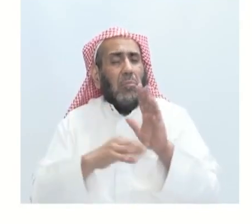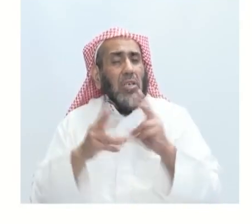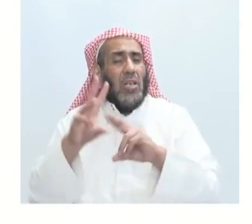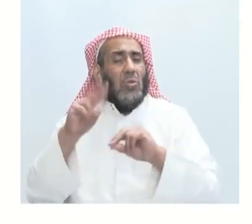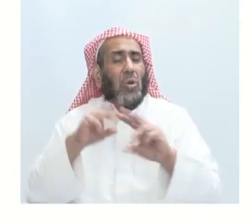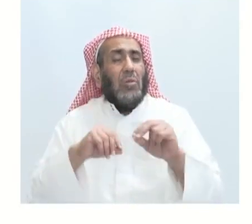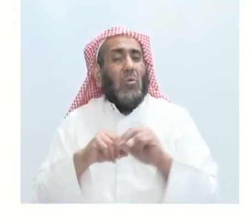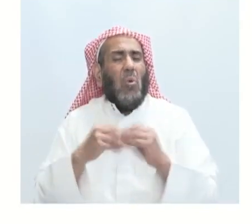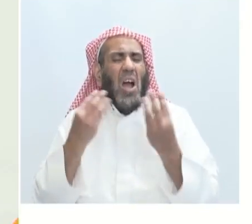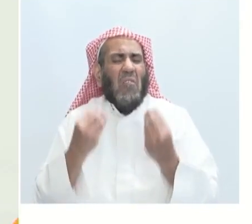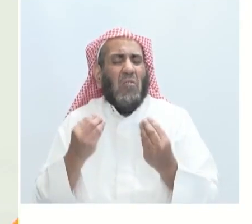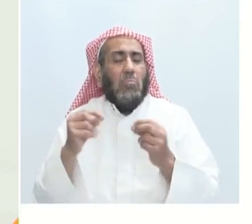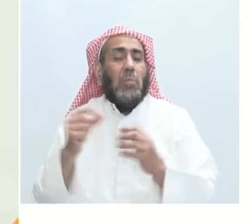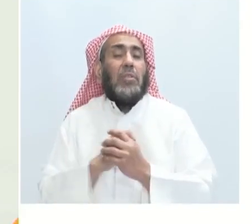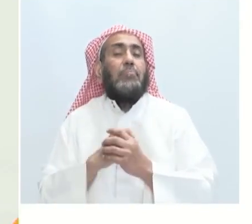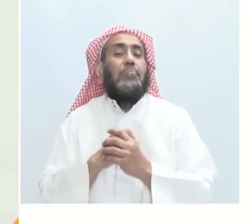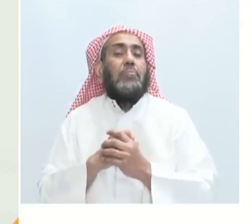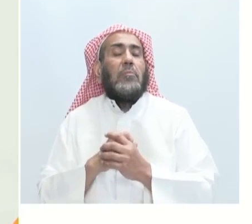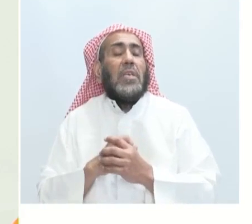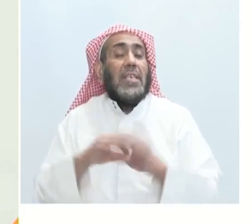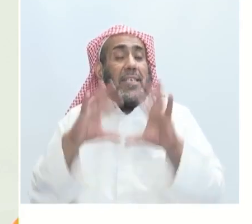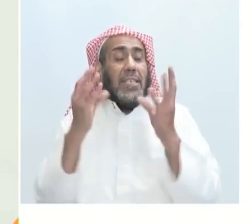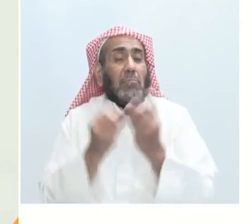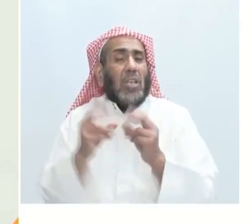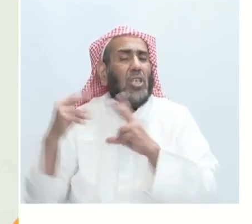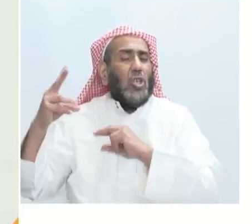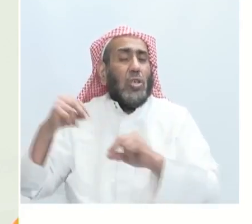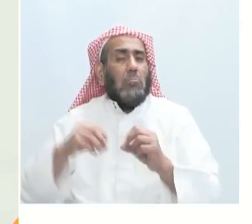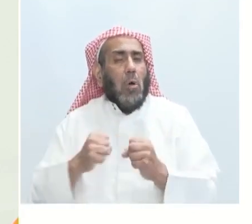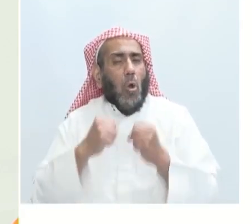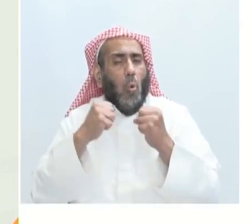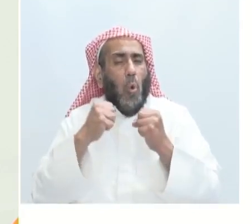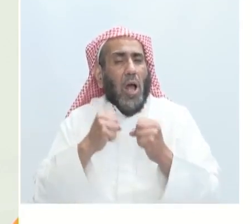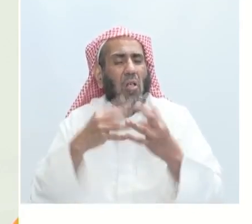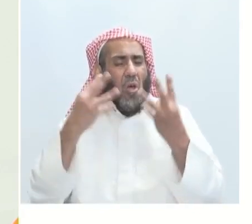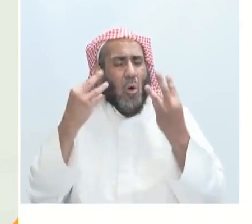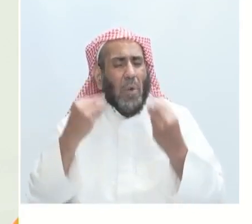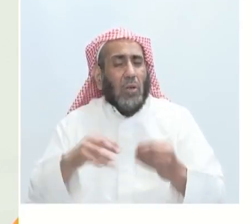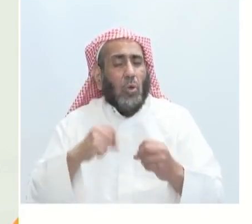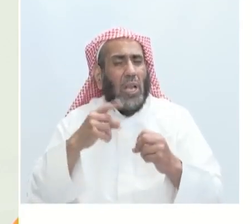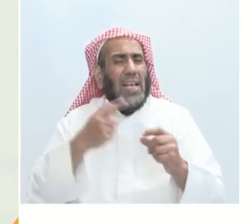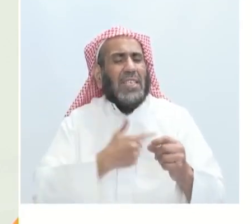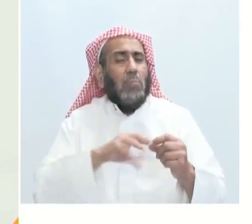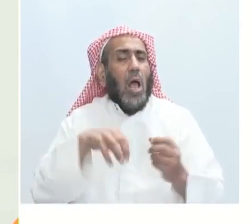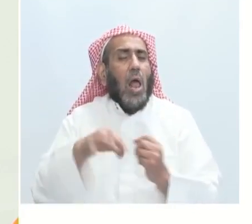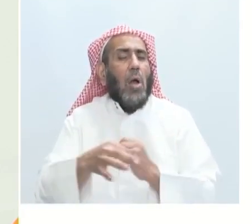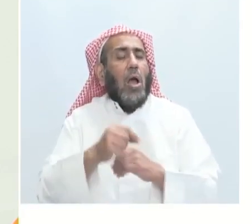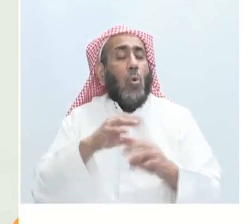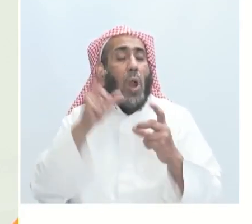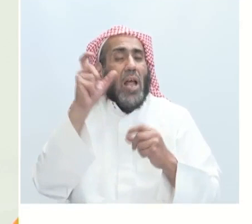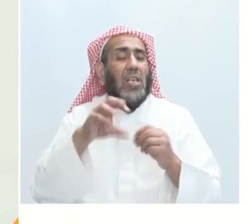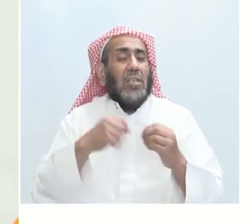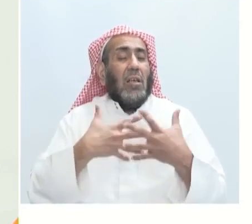نقاء الشعر وخففوا من البديع سمات الاتجاه التقليدي الاسلوب الرصين ذوبان شخصيه كثرت اسماء الاماكن والاشخاص